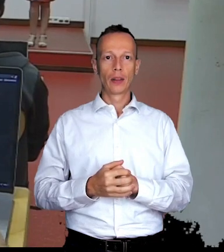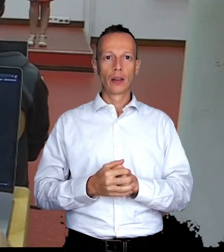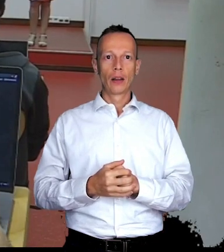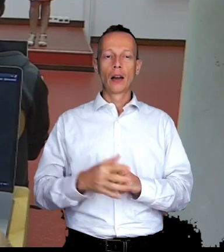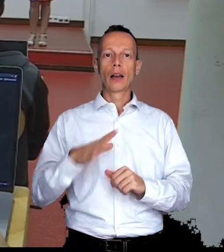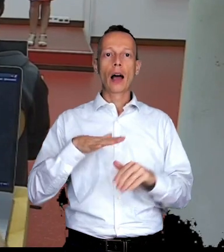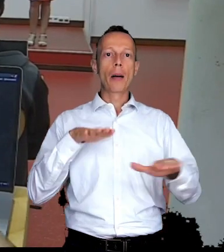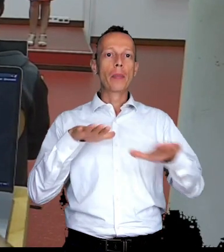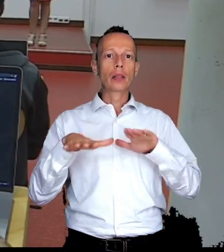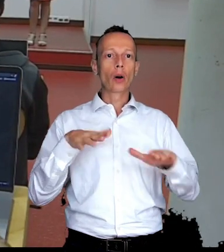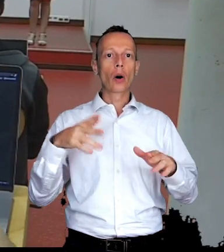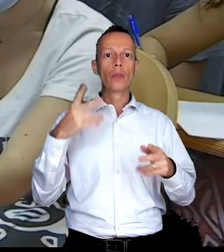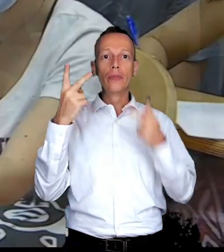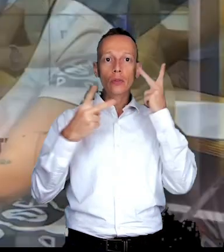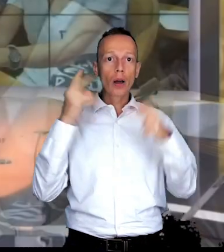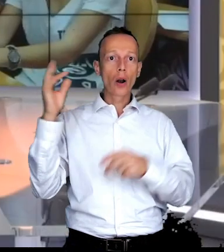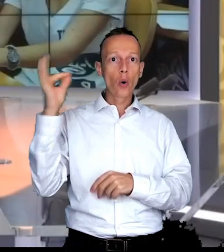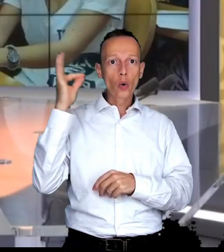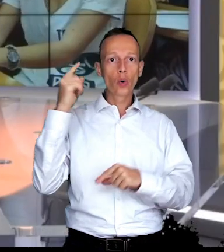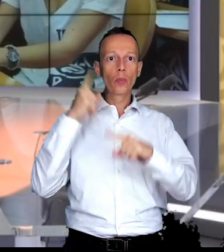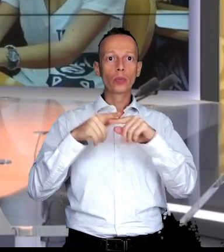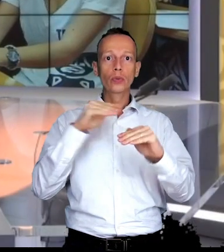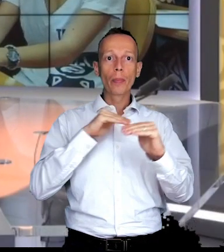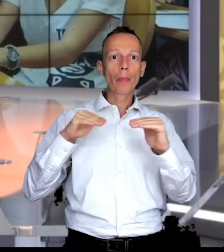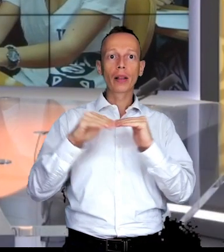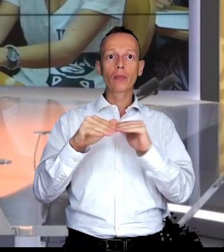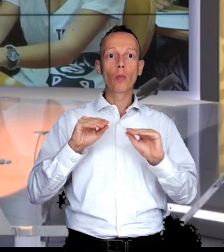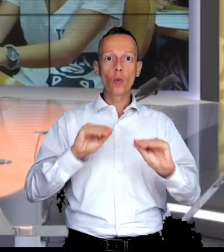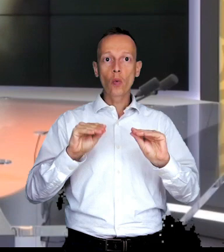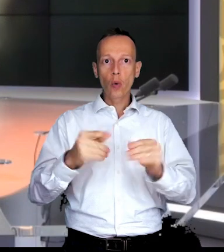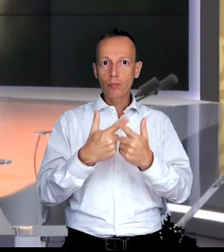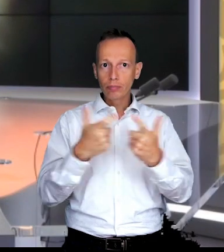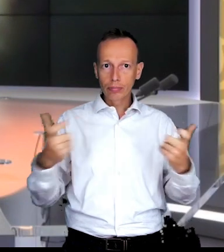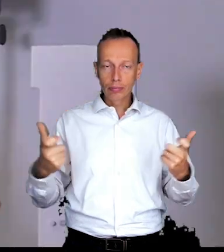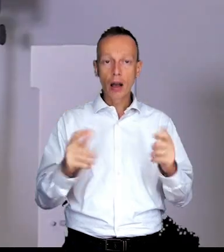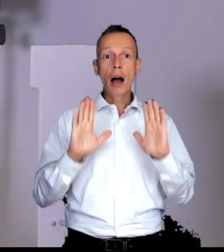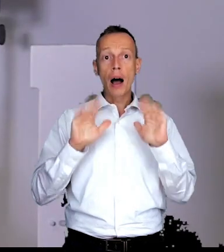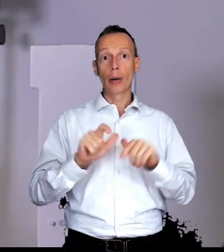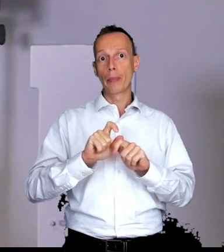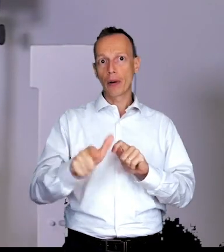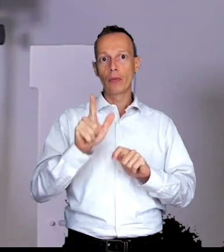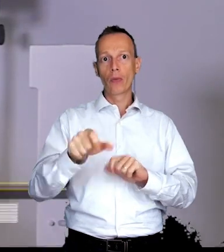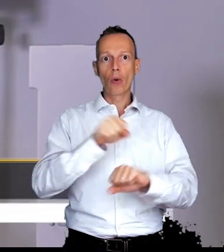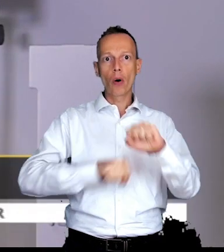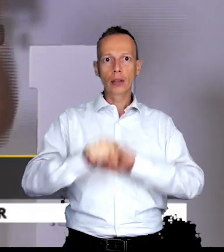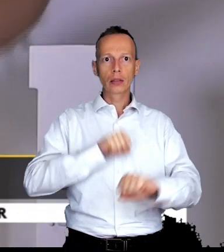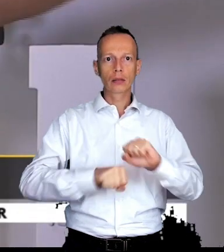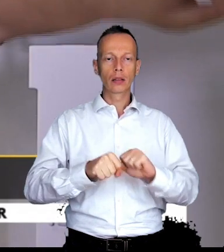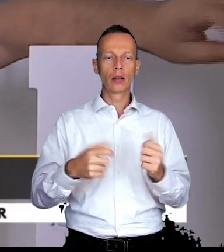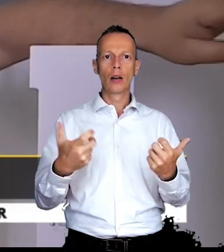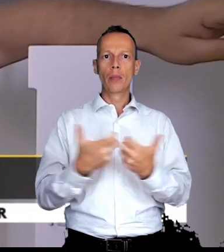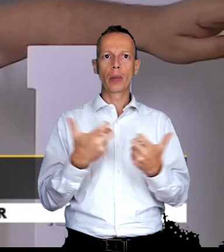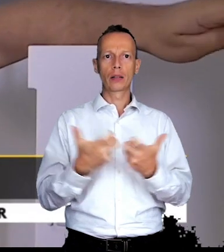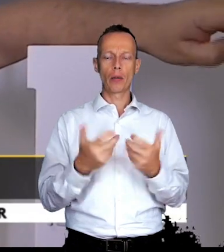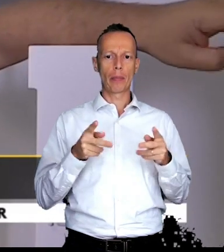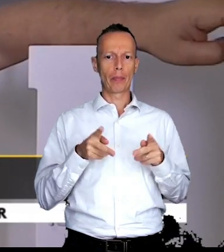ingénieur pédagogique, au micro de Natacha Silagi et Jérôme Lee. On a des moyens audiovisuels, on a des moyens,